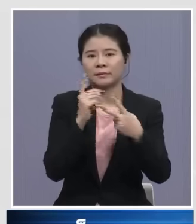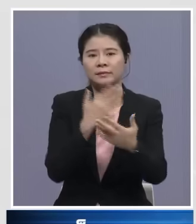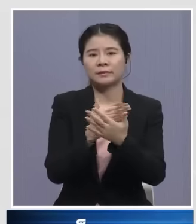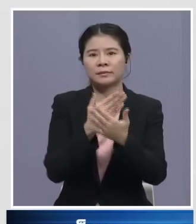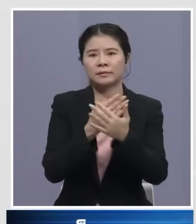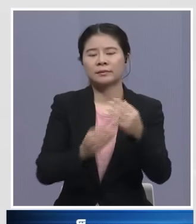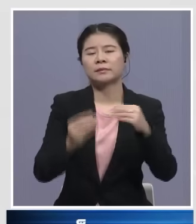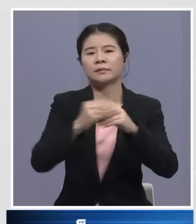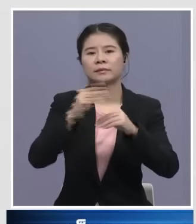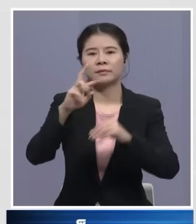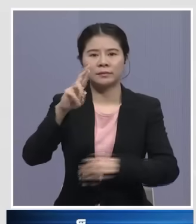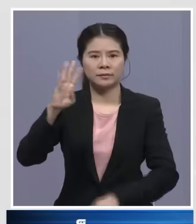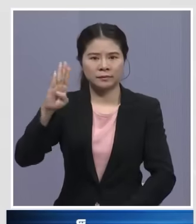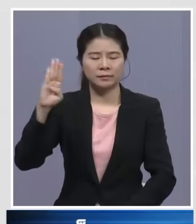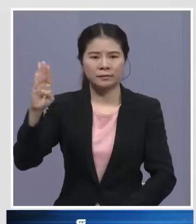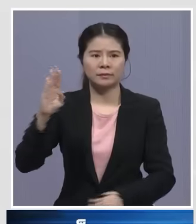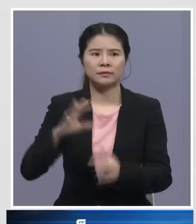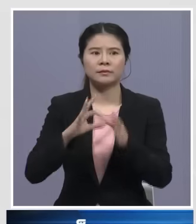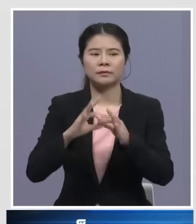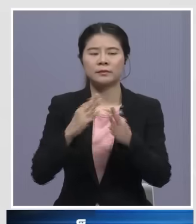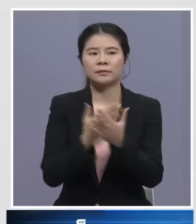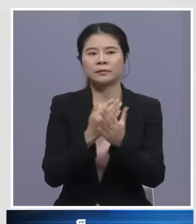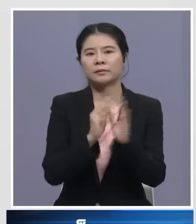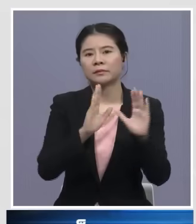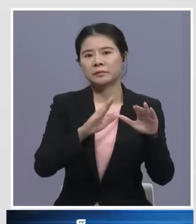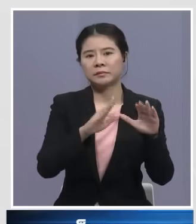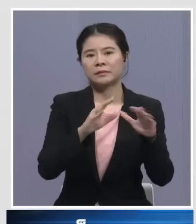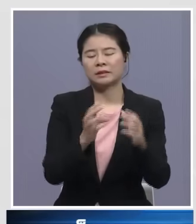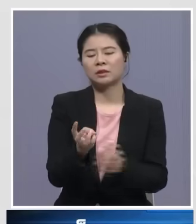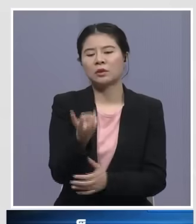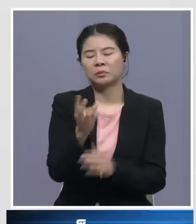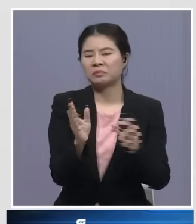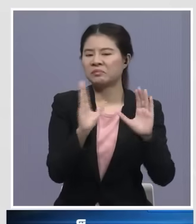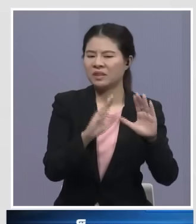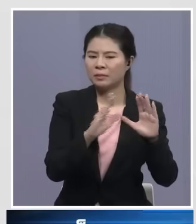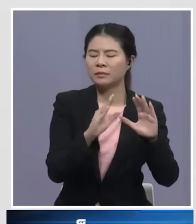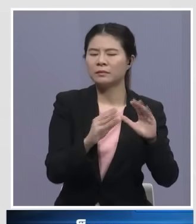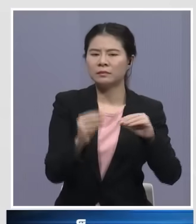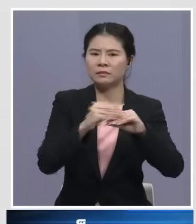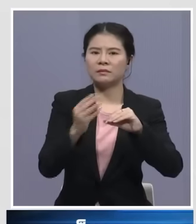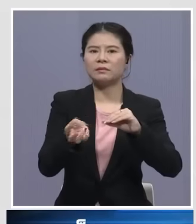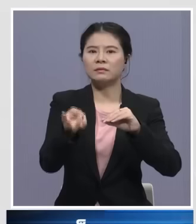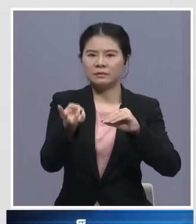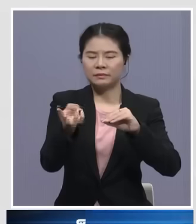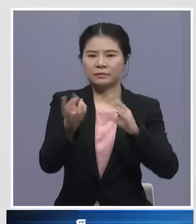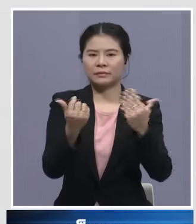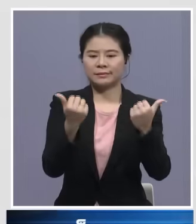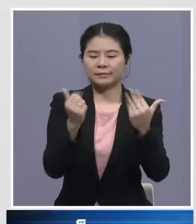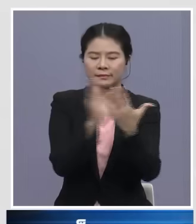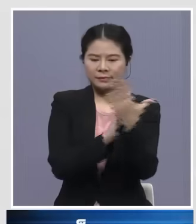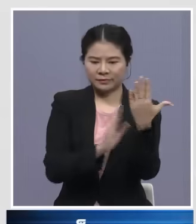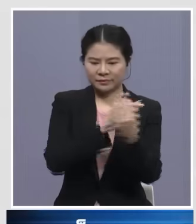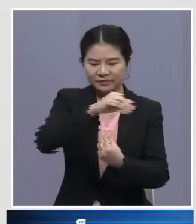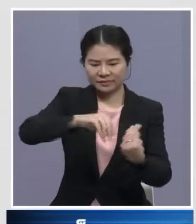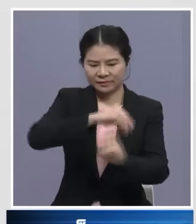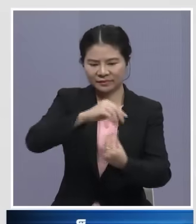เพิ่มขึ้นในระบบหรือที่เรียกว่า Money sulyโเพิ่มน้อยลงทุกเดือนจนทำให้สภาพคล่องของประเทศติดลบไปแล้วกว่า